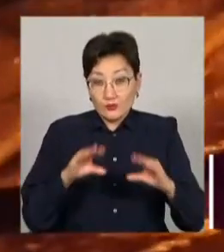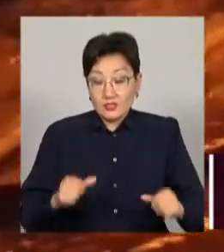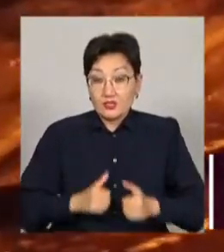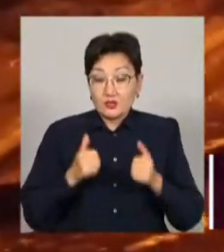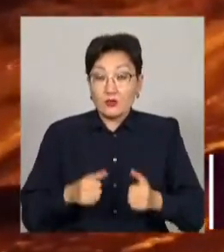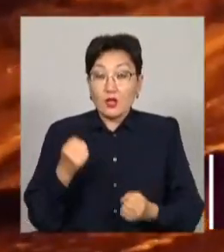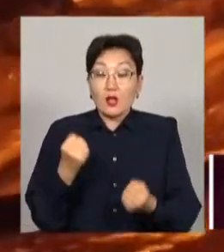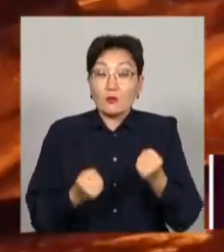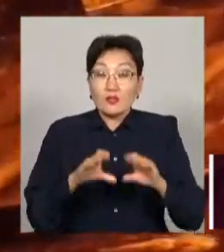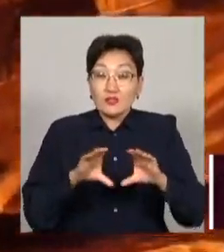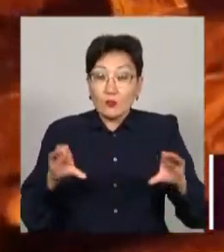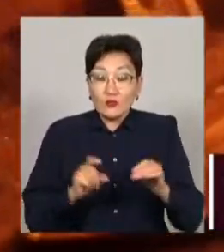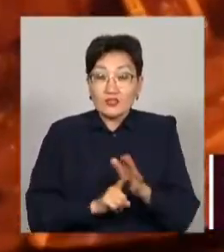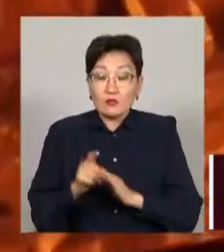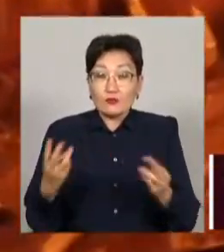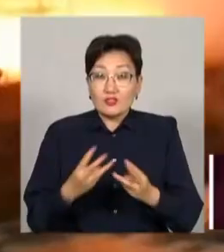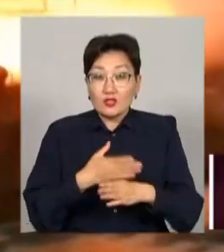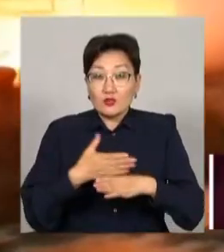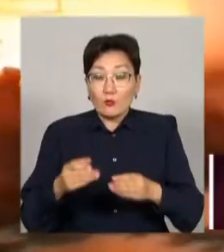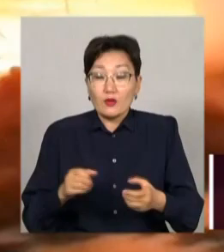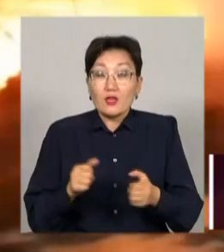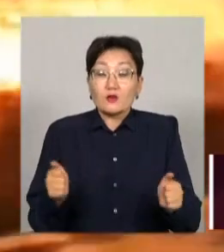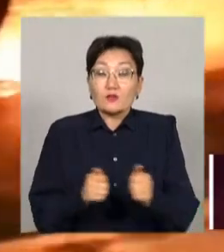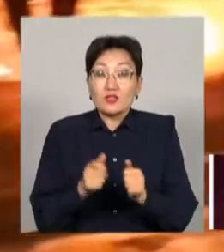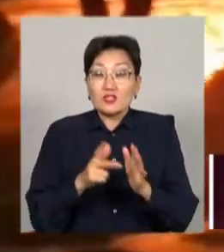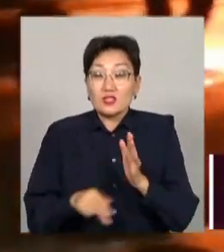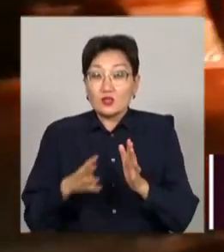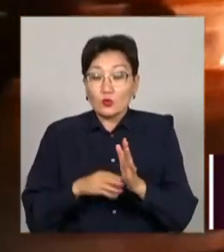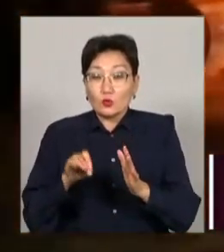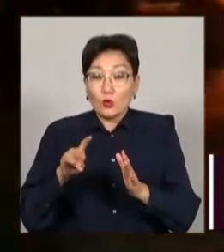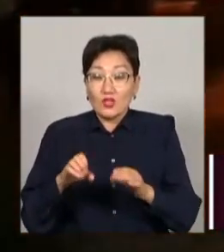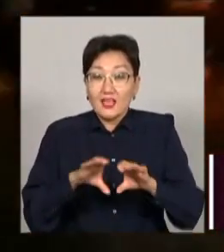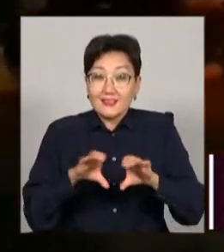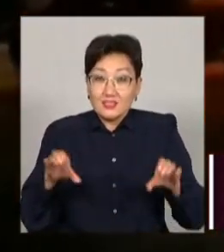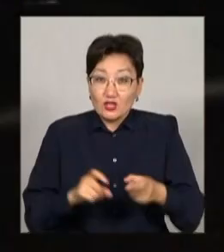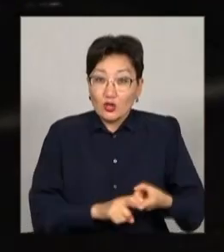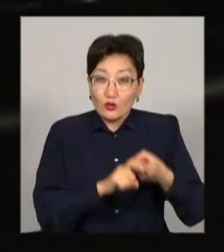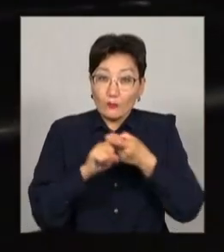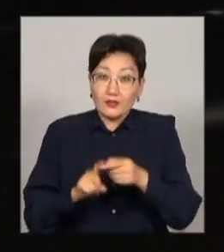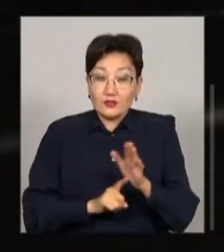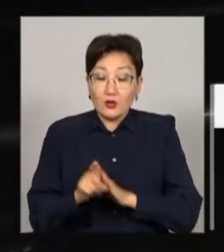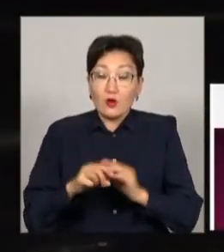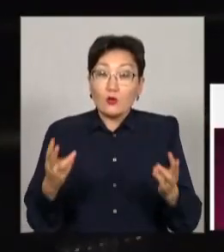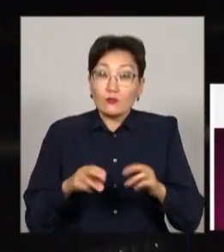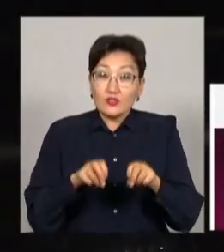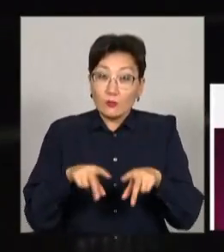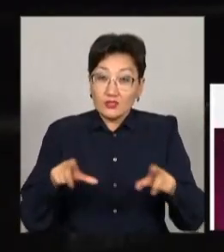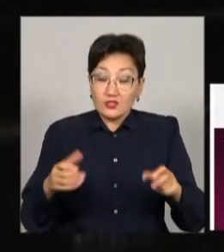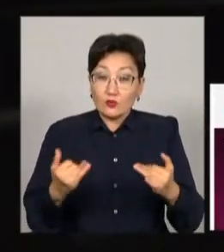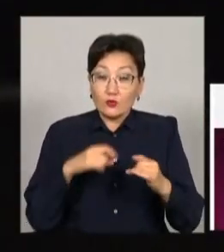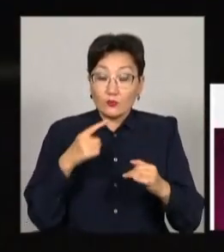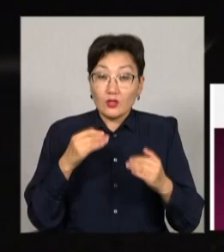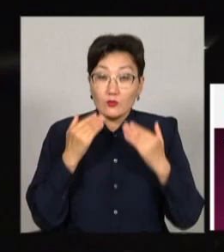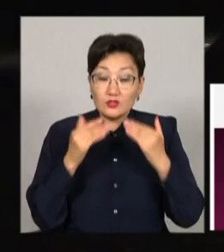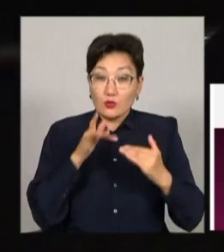тырысқан. Автосистернадан бастап жанып, кейін көрші 80-90 тонналық сестерналарды шарпыған. Өрт сөндіру қызметкерлерінің сөзінше,